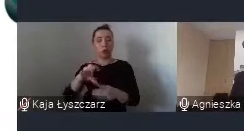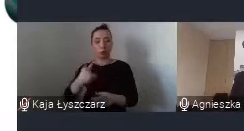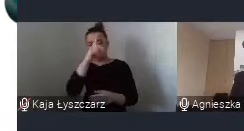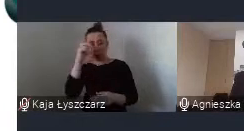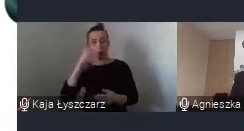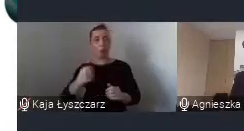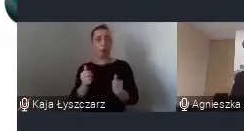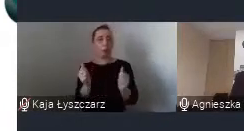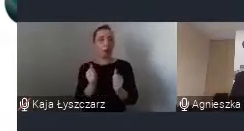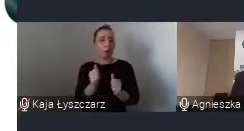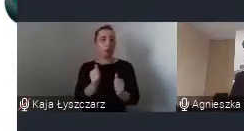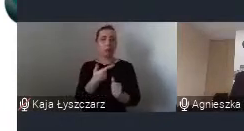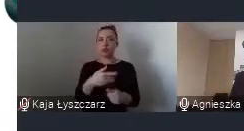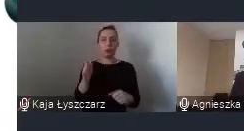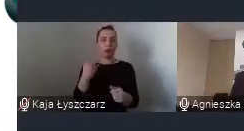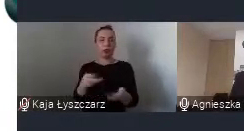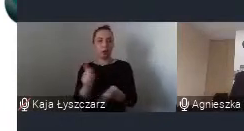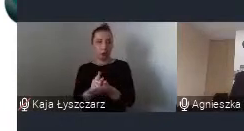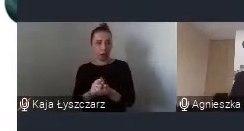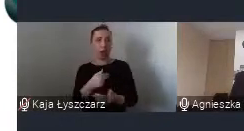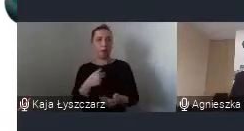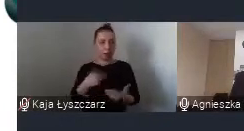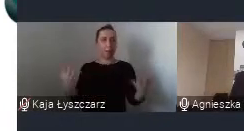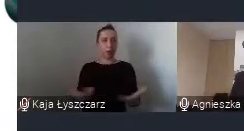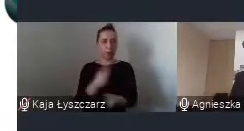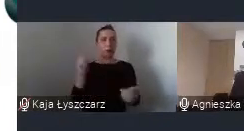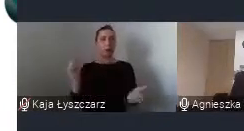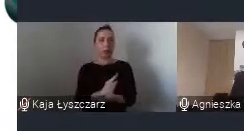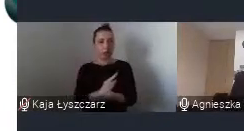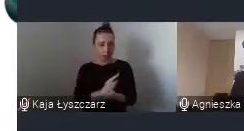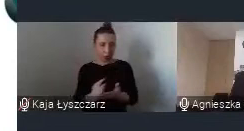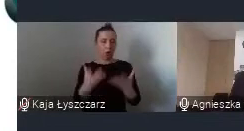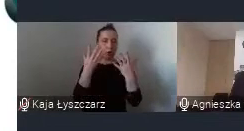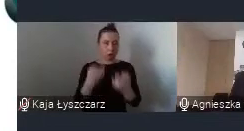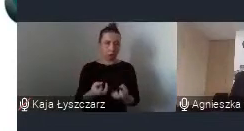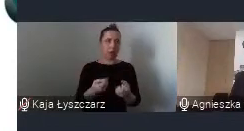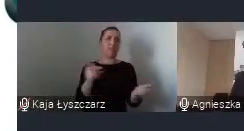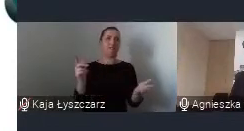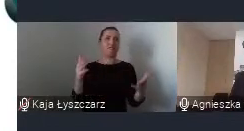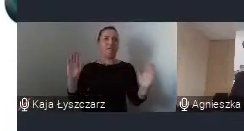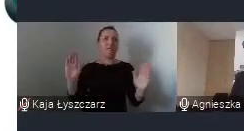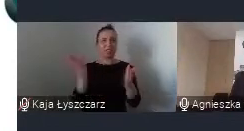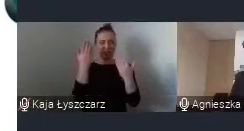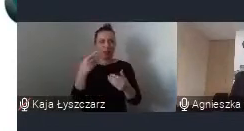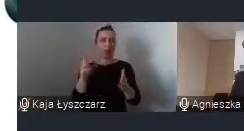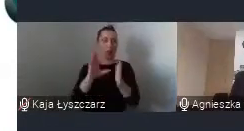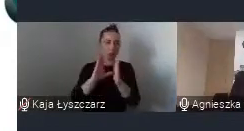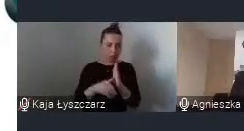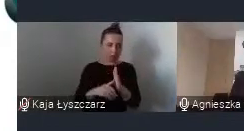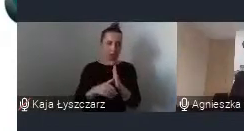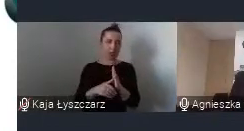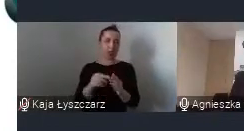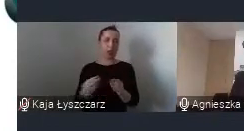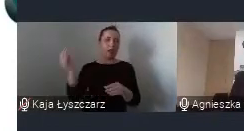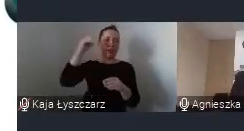podejmujemy ryzyko i my rzeczywiście mierzymy się z różnymi wyzwaniami miejskimi, które no, mają w